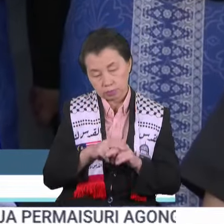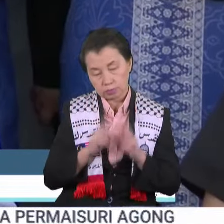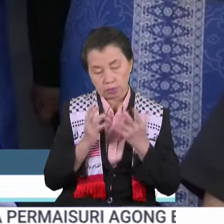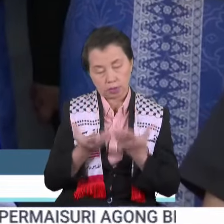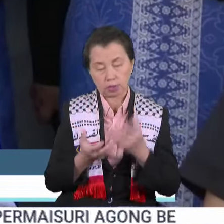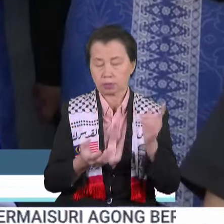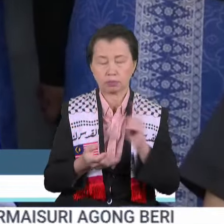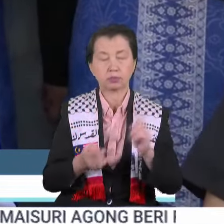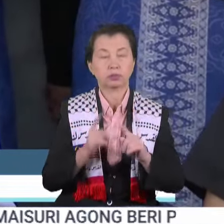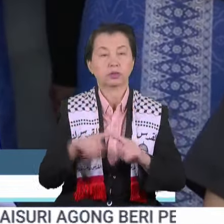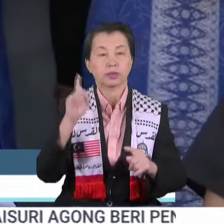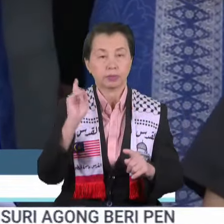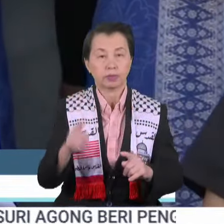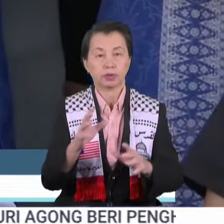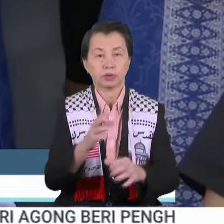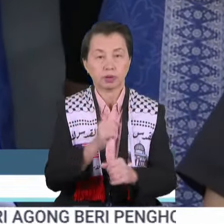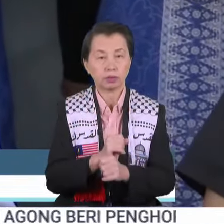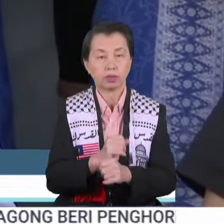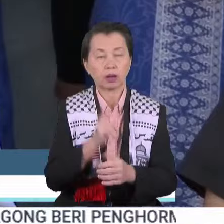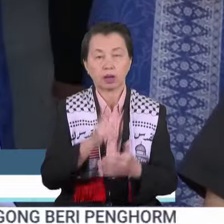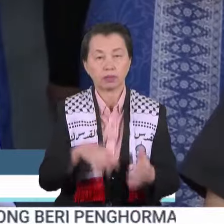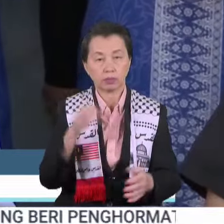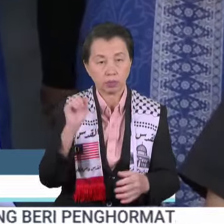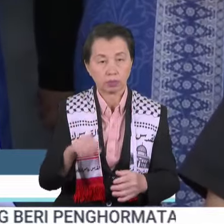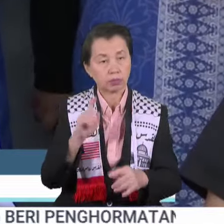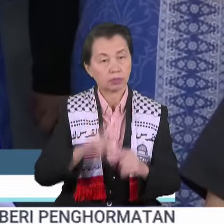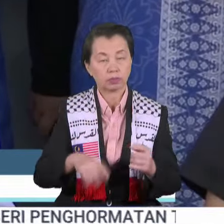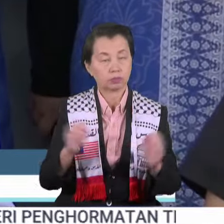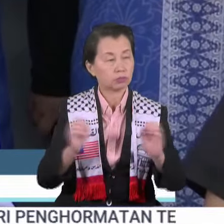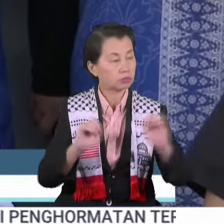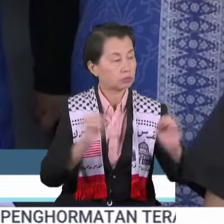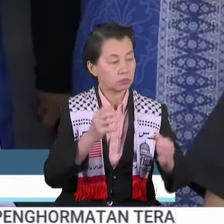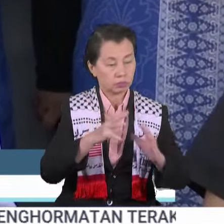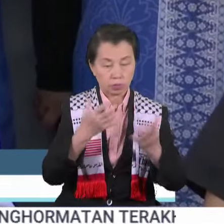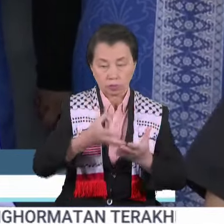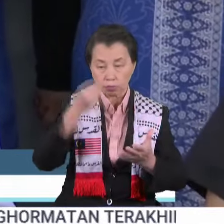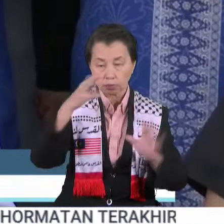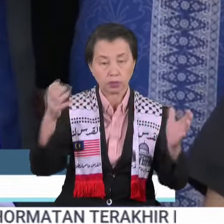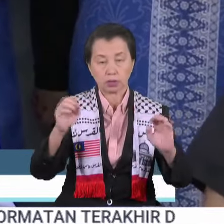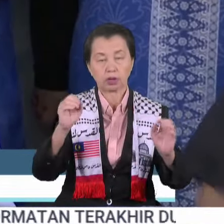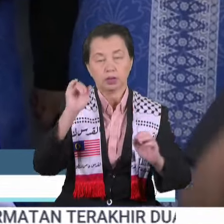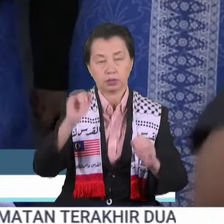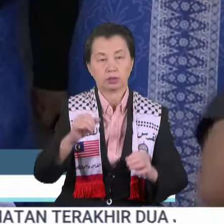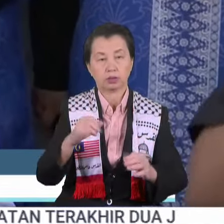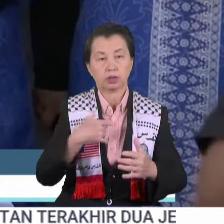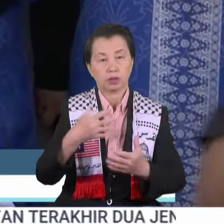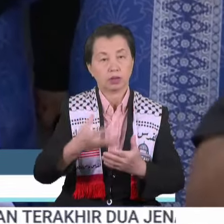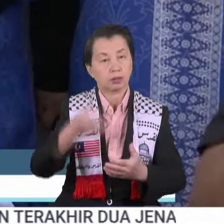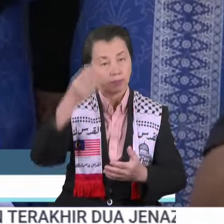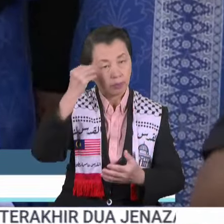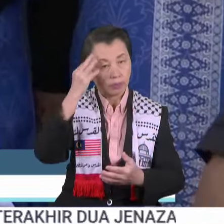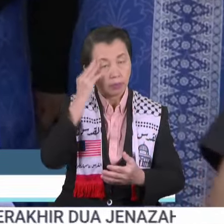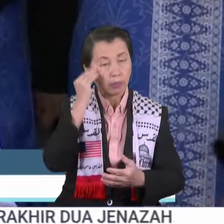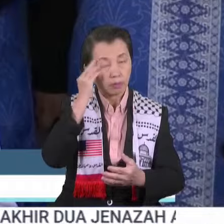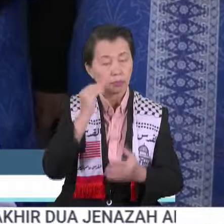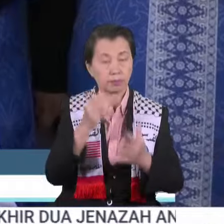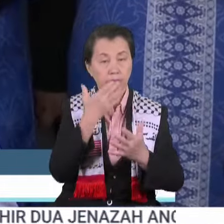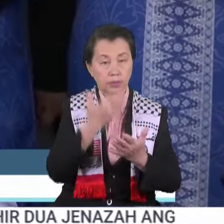tetapi mereka perlu dapatkan perkara apa yang tidak boleh dibelajar dalam dalam kelas, iaitu pengalaman yang sangat bermakna bila